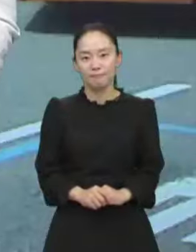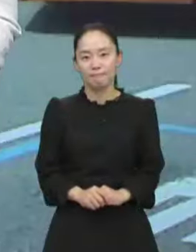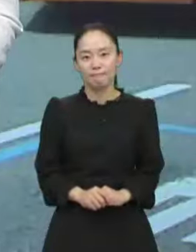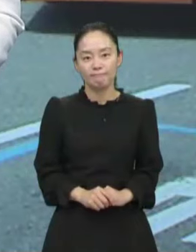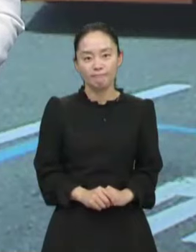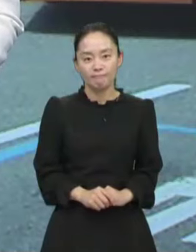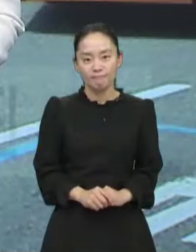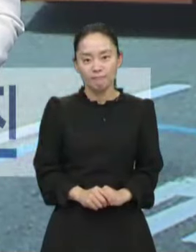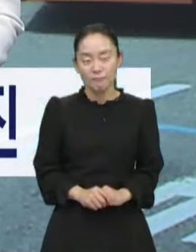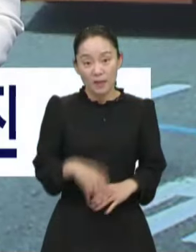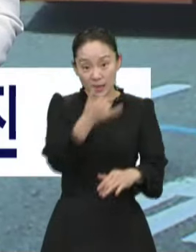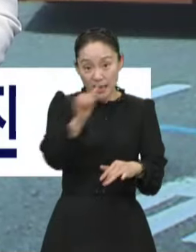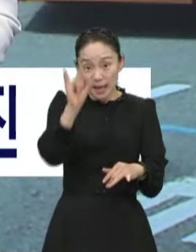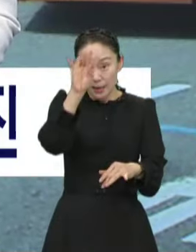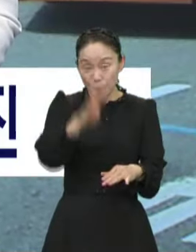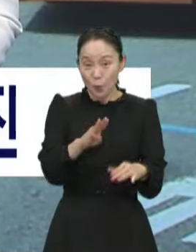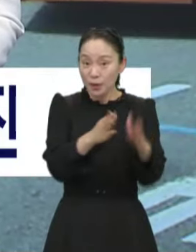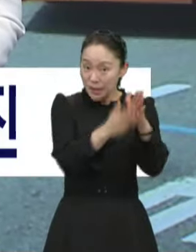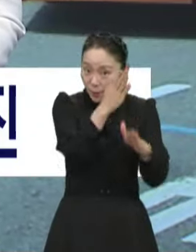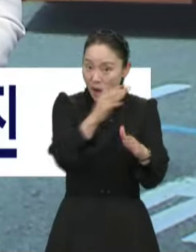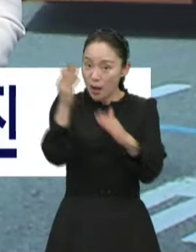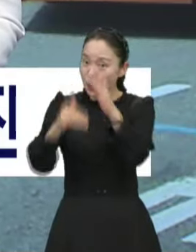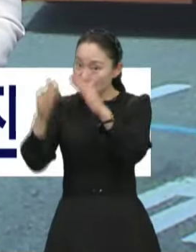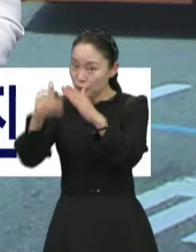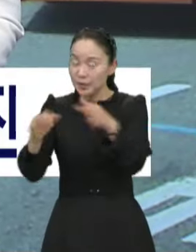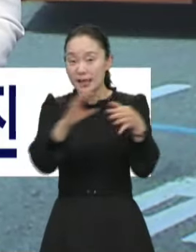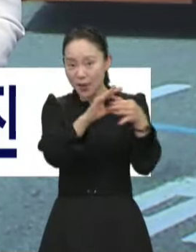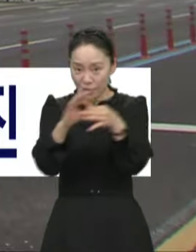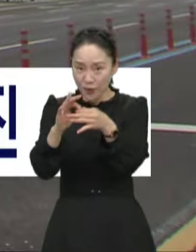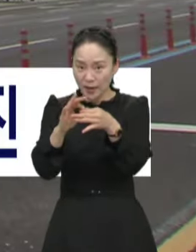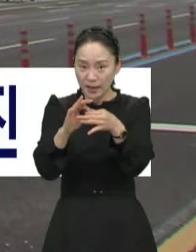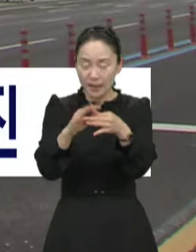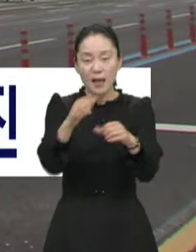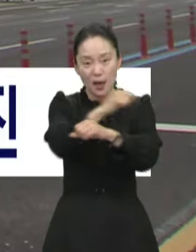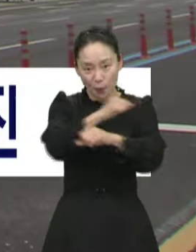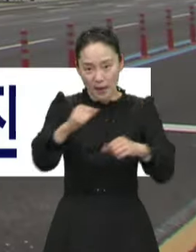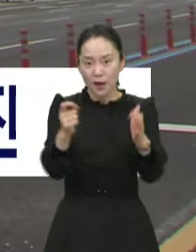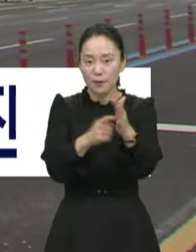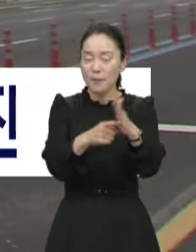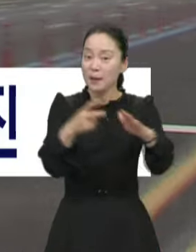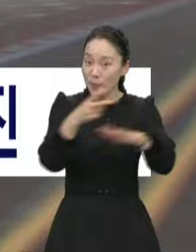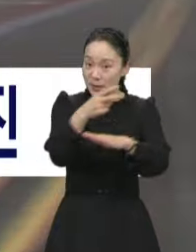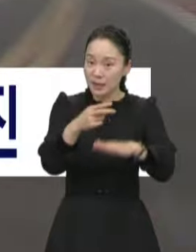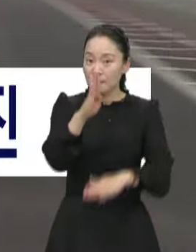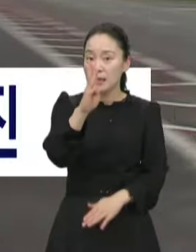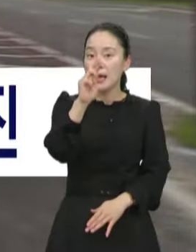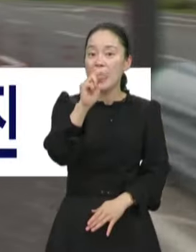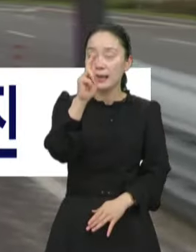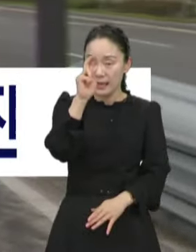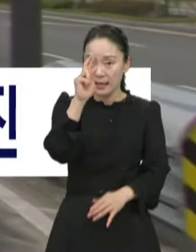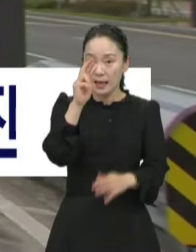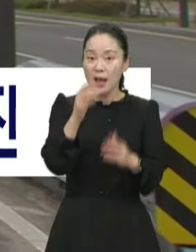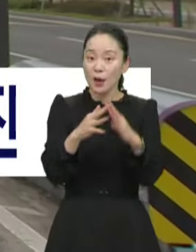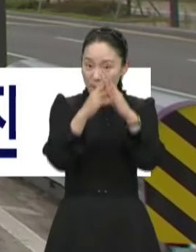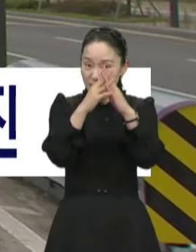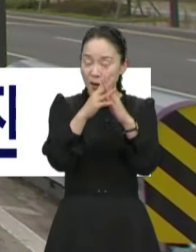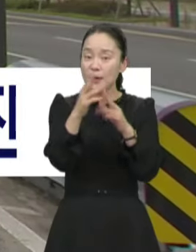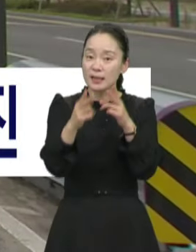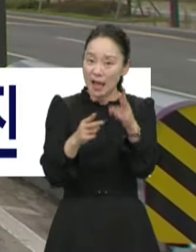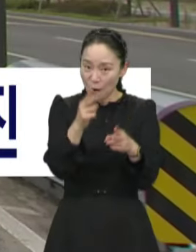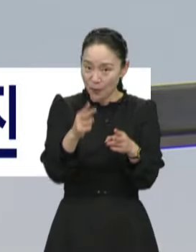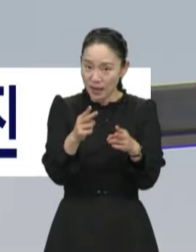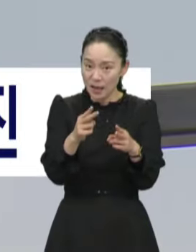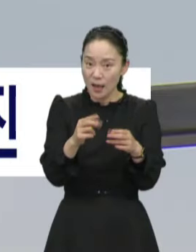있니다 세종 신도시와 공주시를 연결하는 광역 간선 급행버스 BRT 건설 사업이 올해